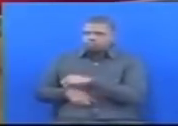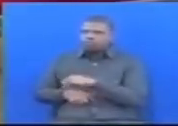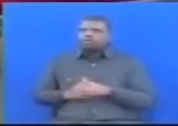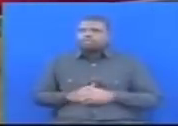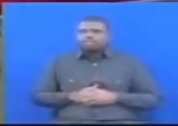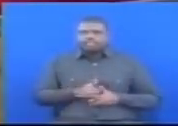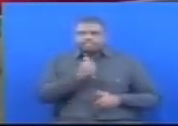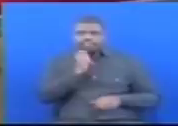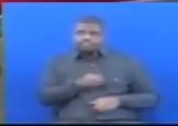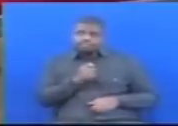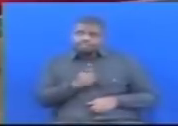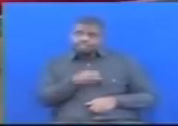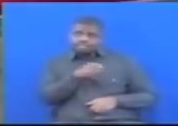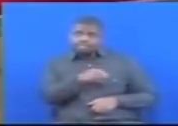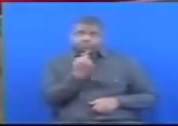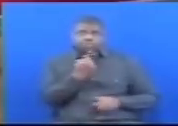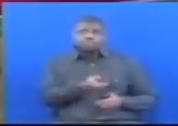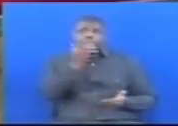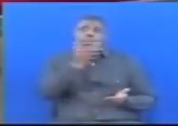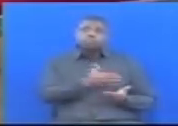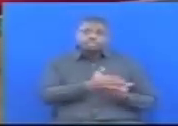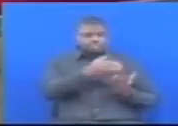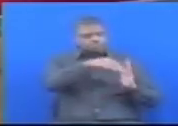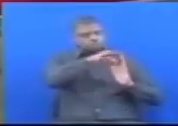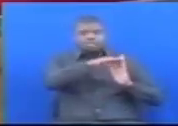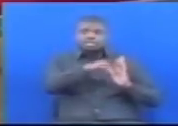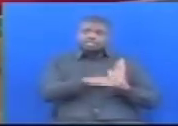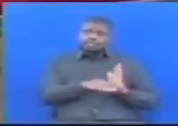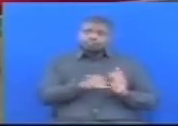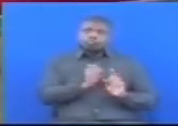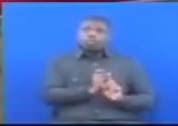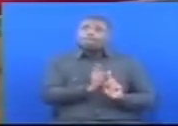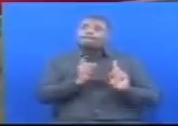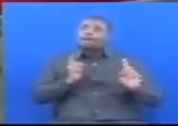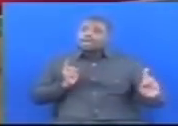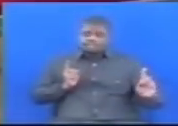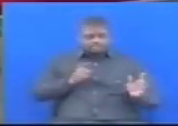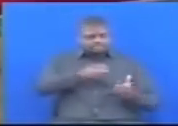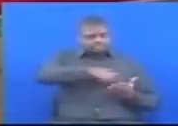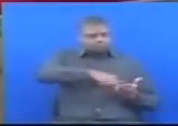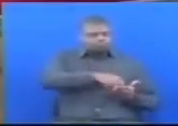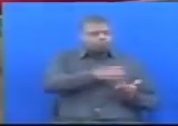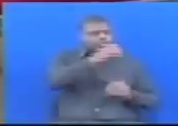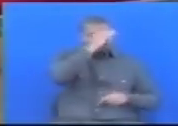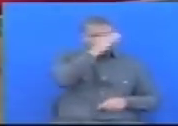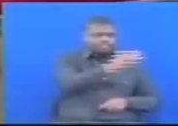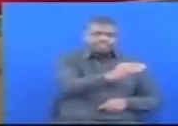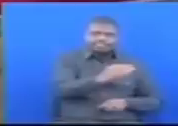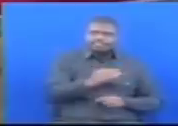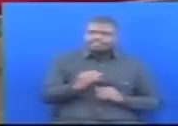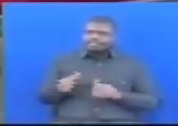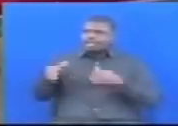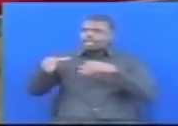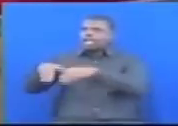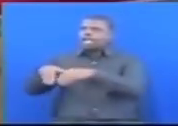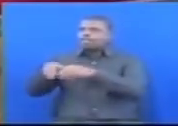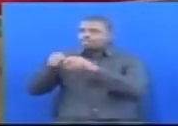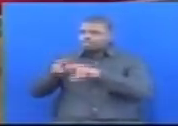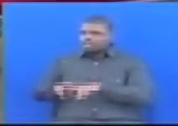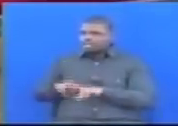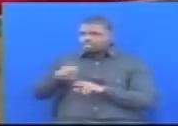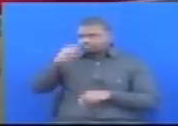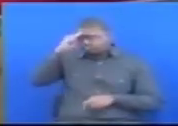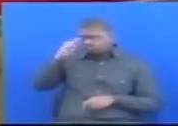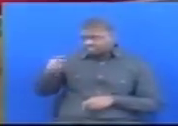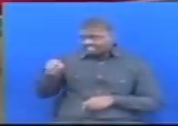Spika, ni kweli upo utaratibu wa kuwepo kwa umbali kati ya vituo vya polisi, kambi za makazi ya askari